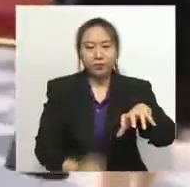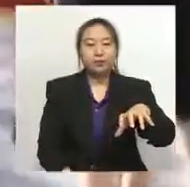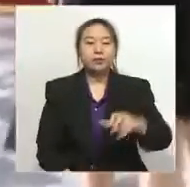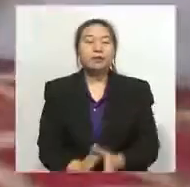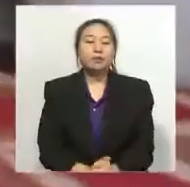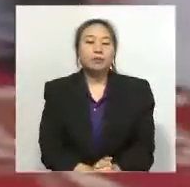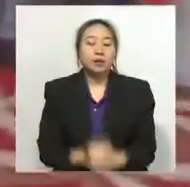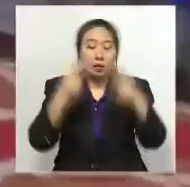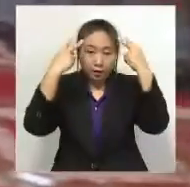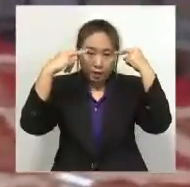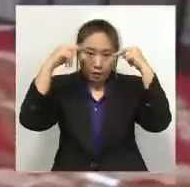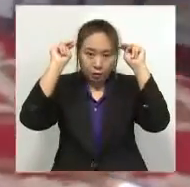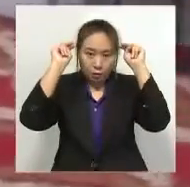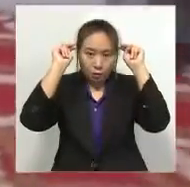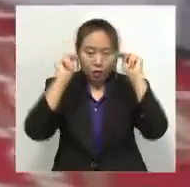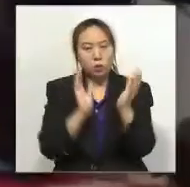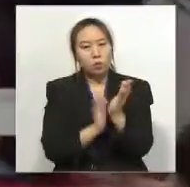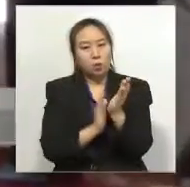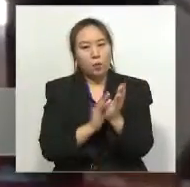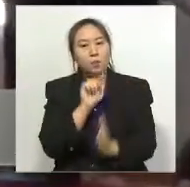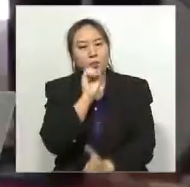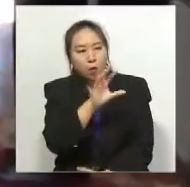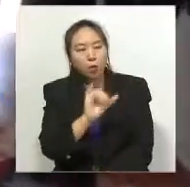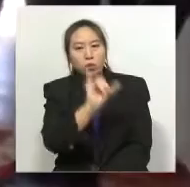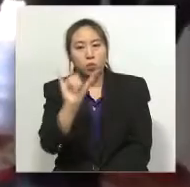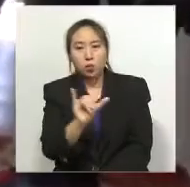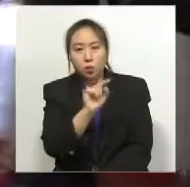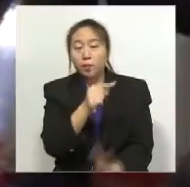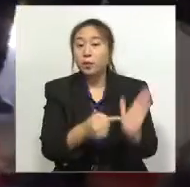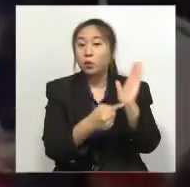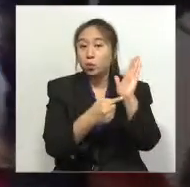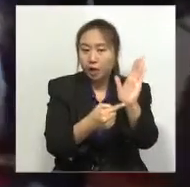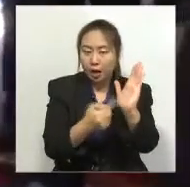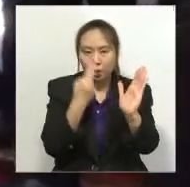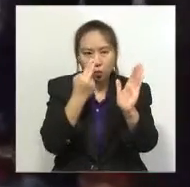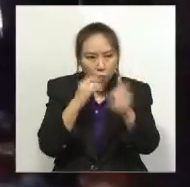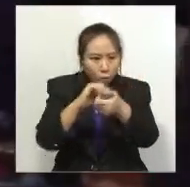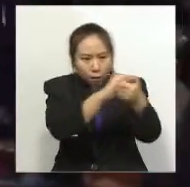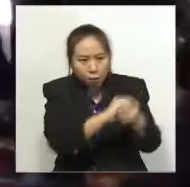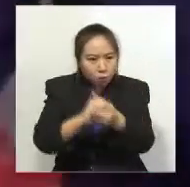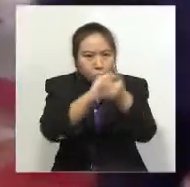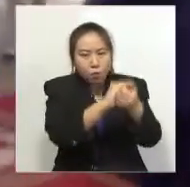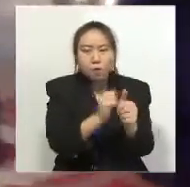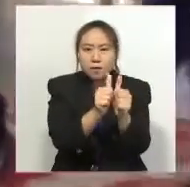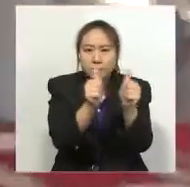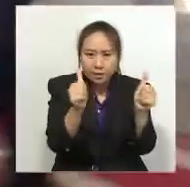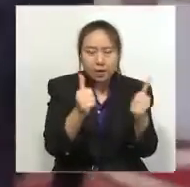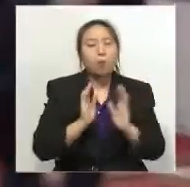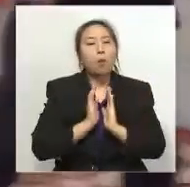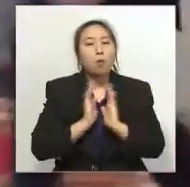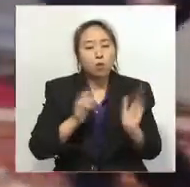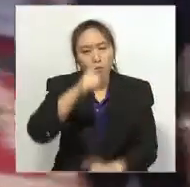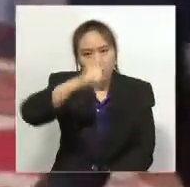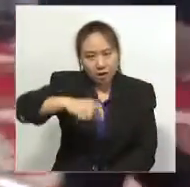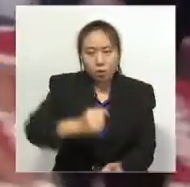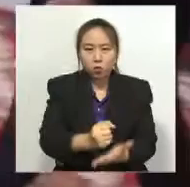เศสโดยนายกรัฐมนตรีนะครับได้ชื่นชมสหภาพยุโรปที่เป็นตัวอย่างของกลุ่มความร่วมมือระดับภูมิภาครวมทั้งขอบคุณฝรั่งเศสที่